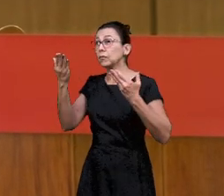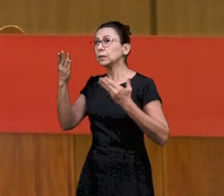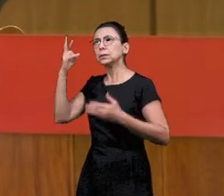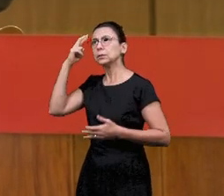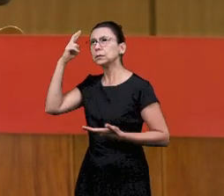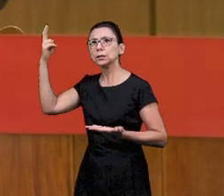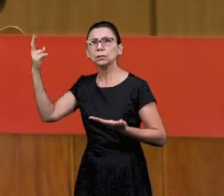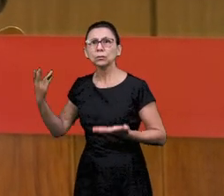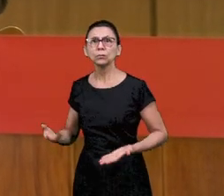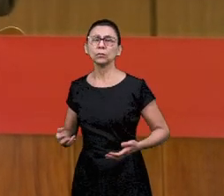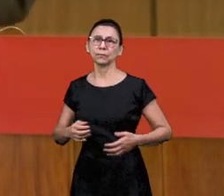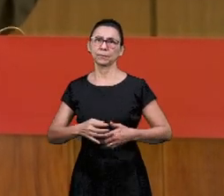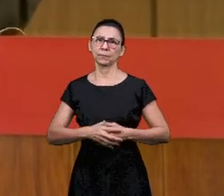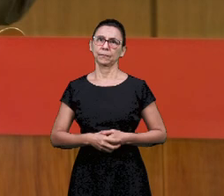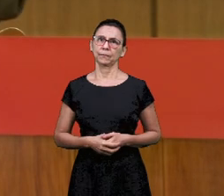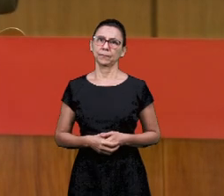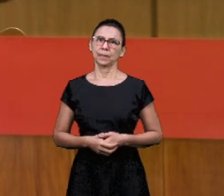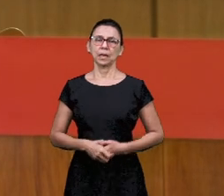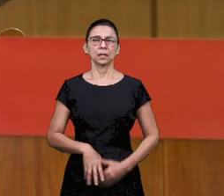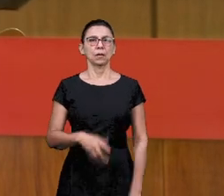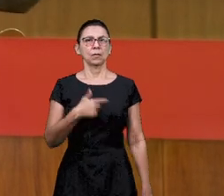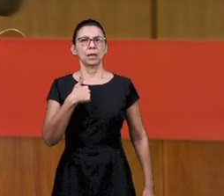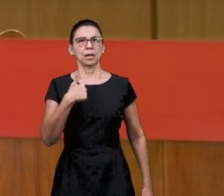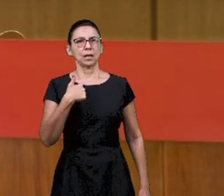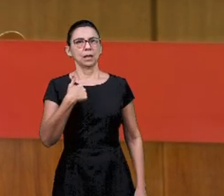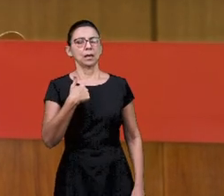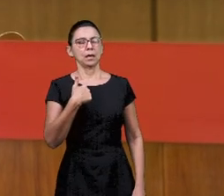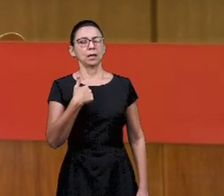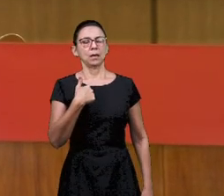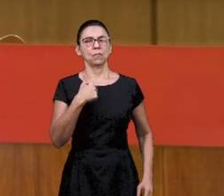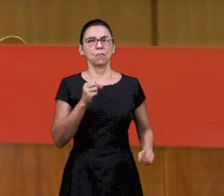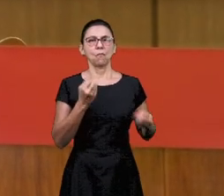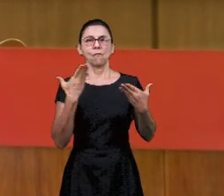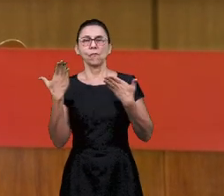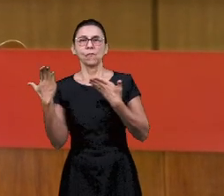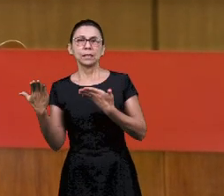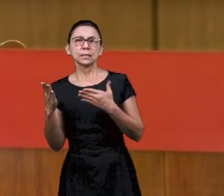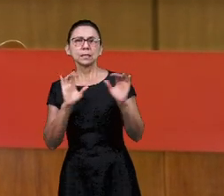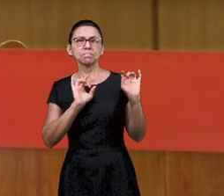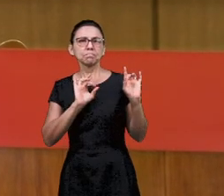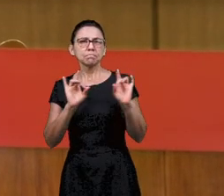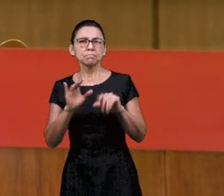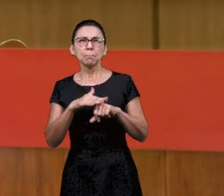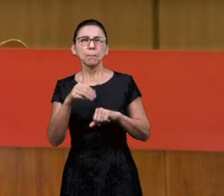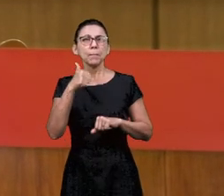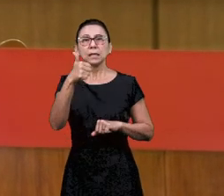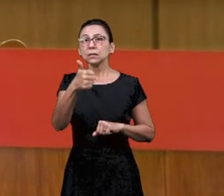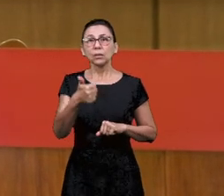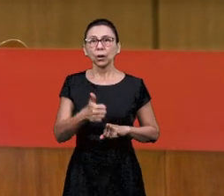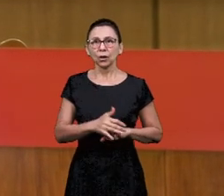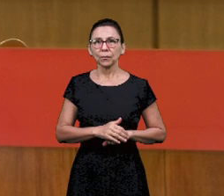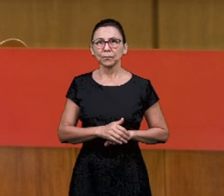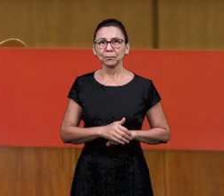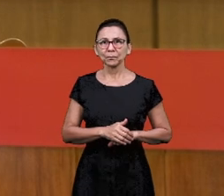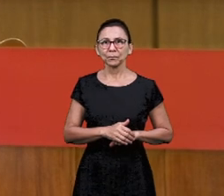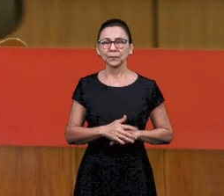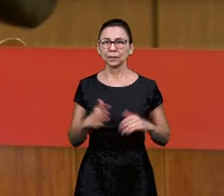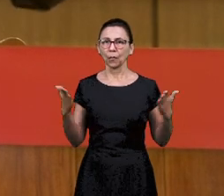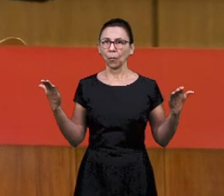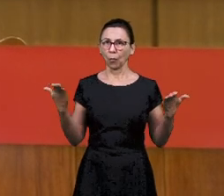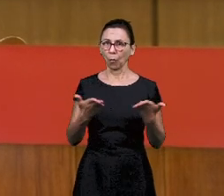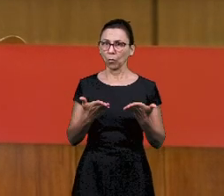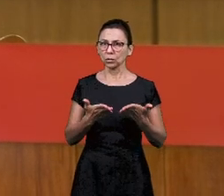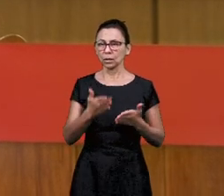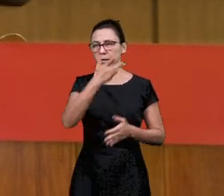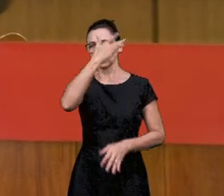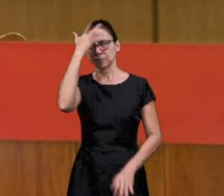Il veut faire ce qu'il pense. Le mieux, c'est ça. C'est ce que je peux faire pour me sauver. Donc, le salut ne dépend